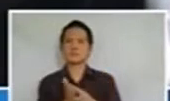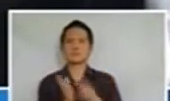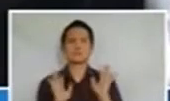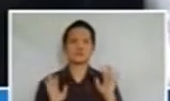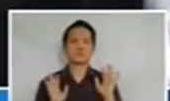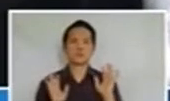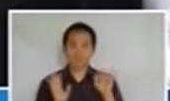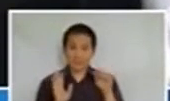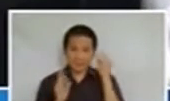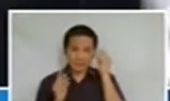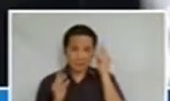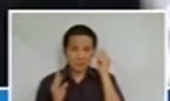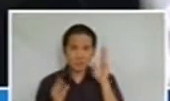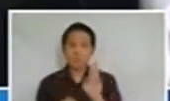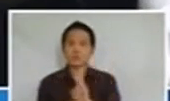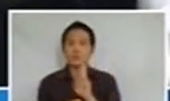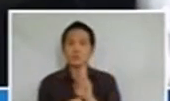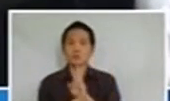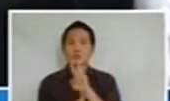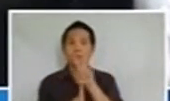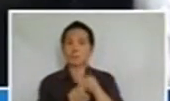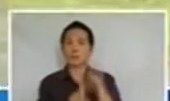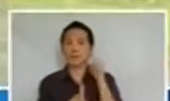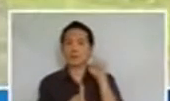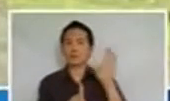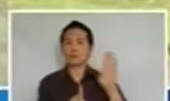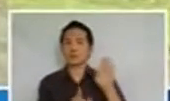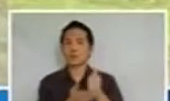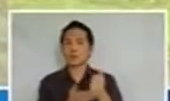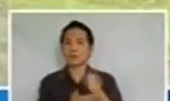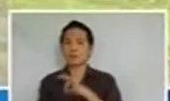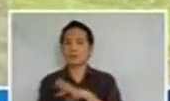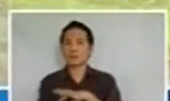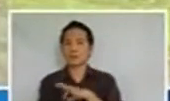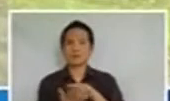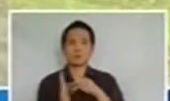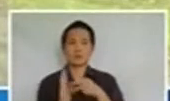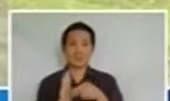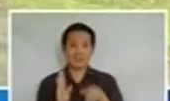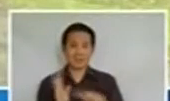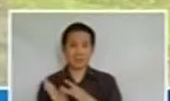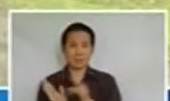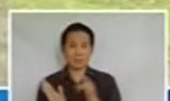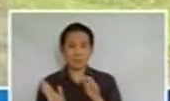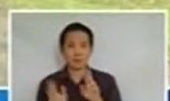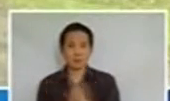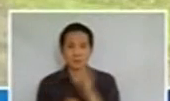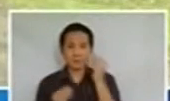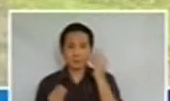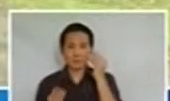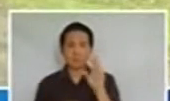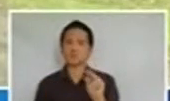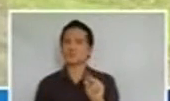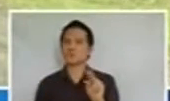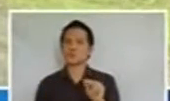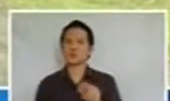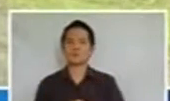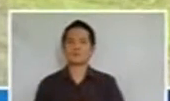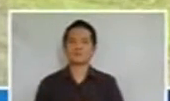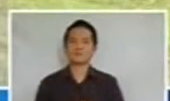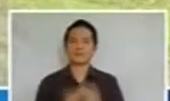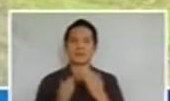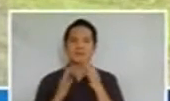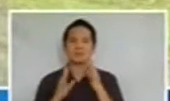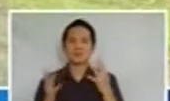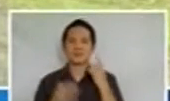Secretary Martin, Yusek Rocky, nanatili mangligtas sa COVID-19 ang mga persons deprived of liberty o PDLs